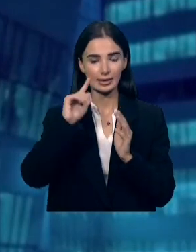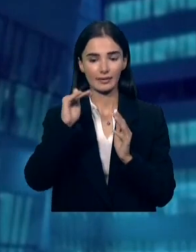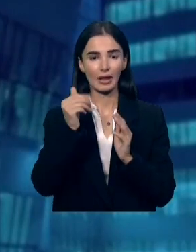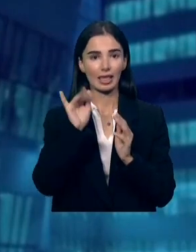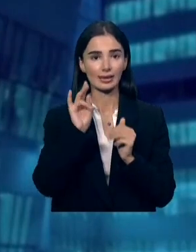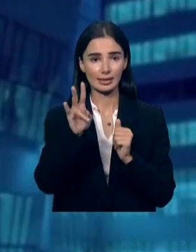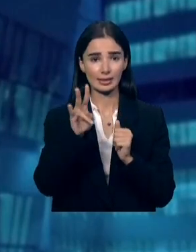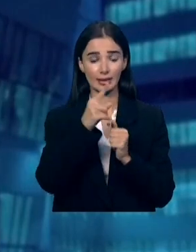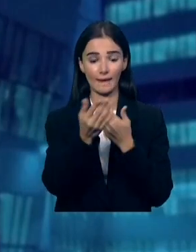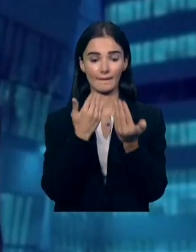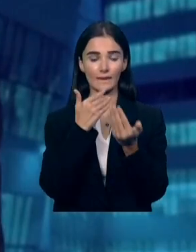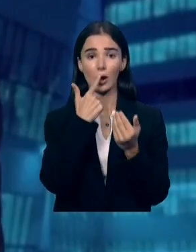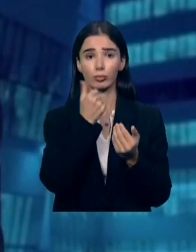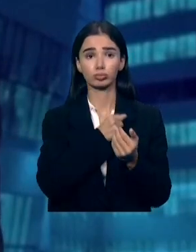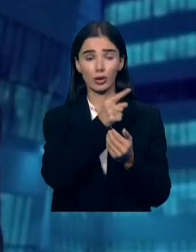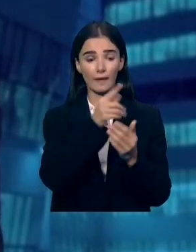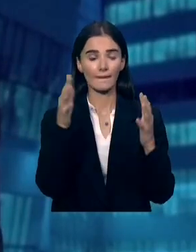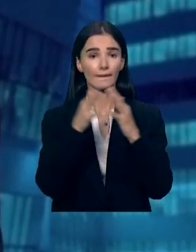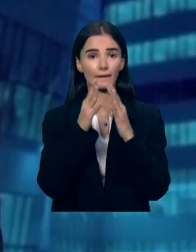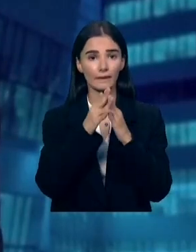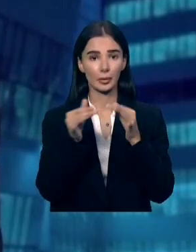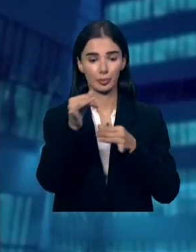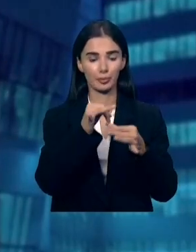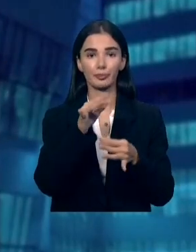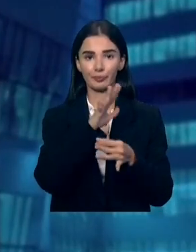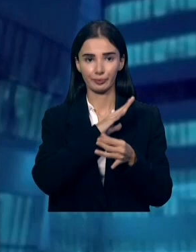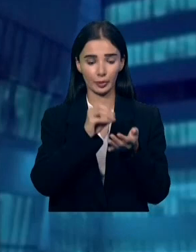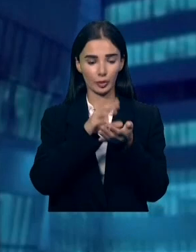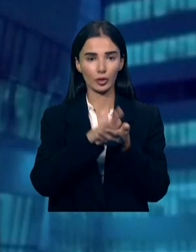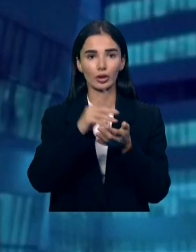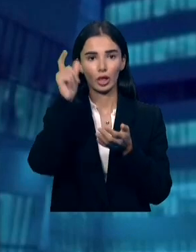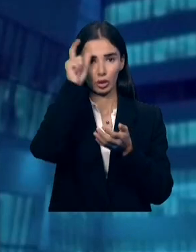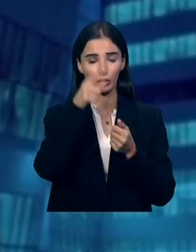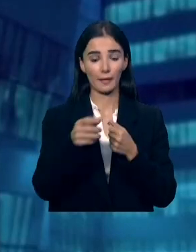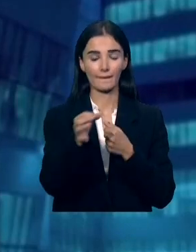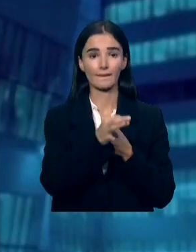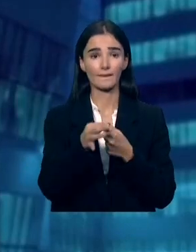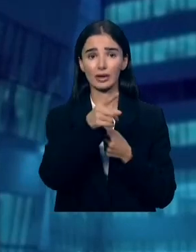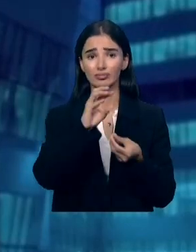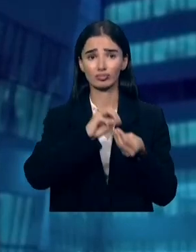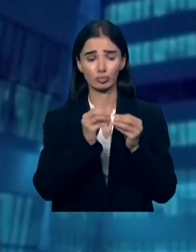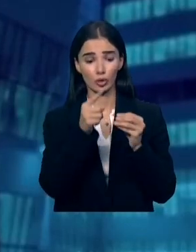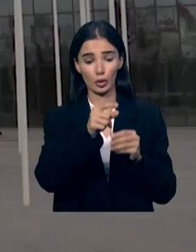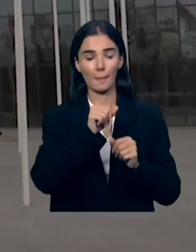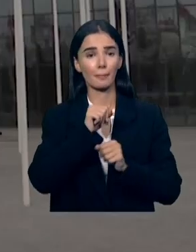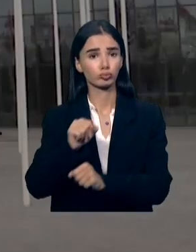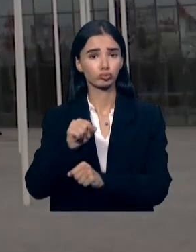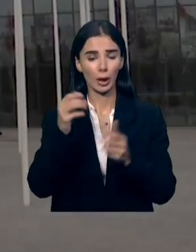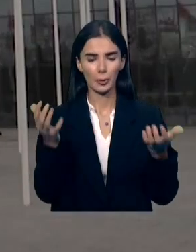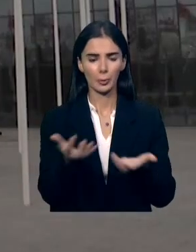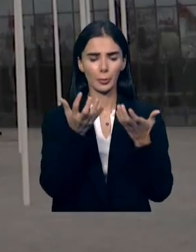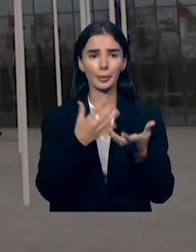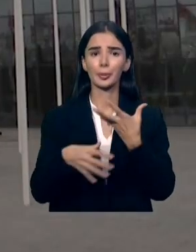Fələstin arasındakı hərbi toqquşmanı müzakirə ediblər. Qeyd olunub ki, Türkiyə regionda sabitliyin əldə olunması üçün